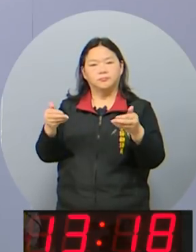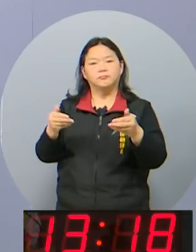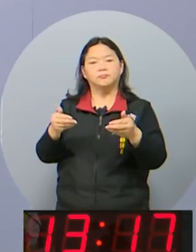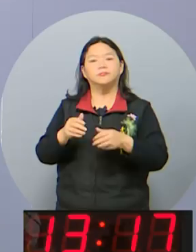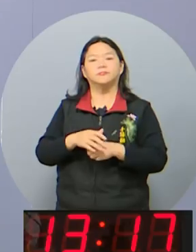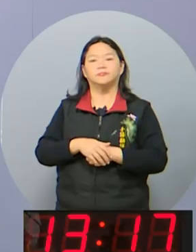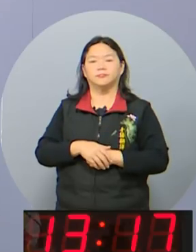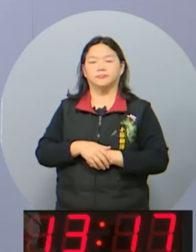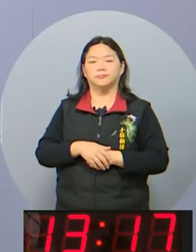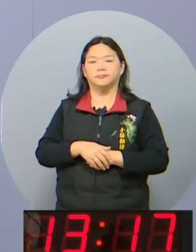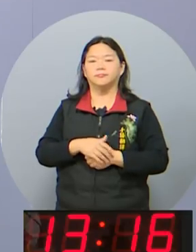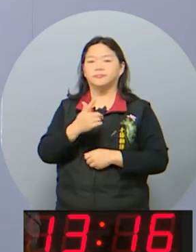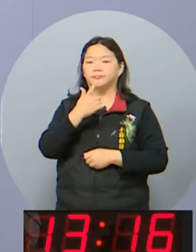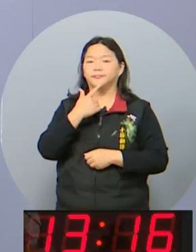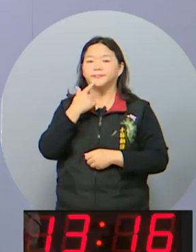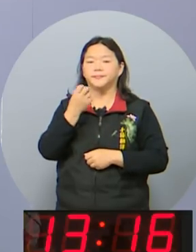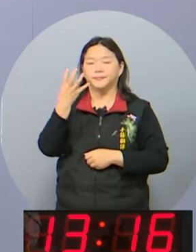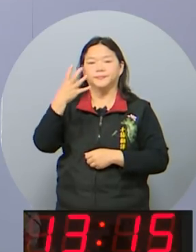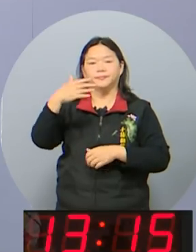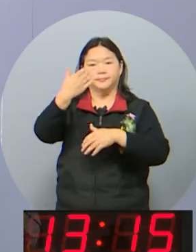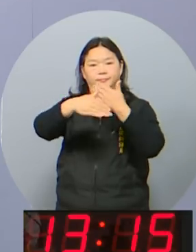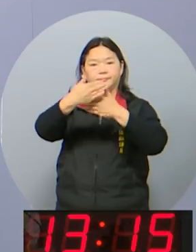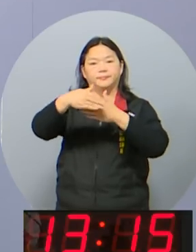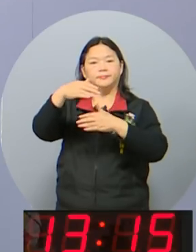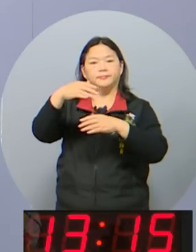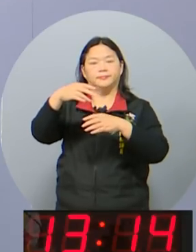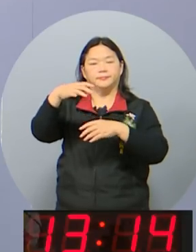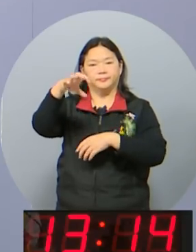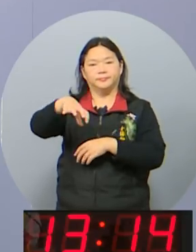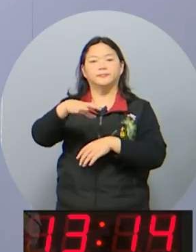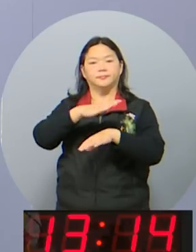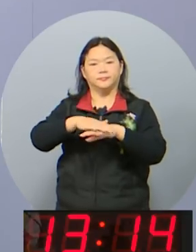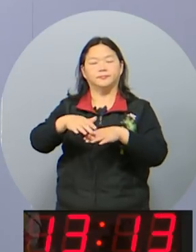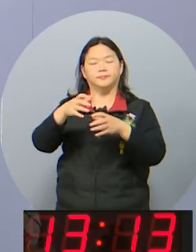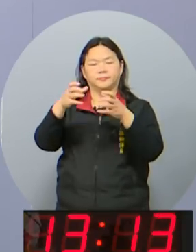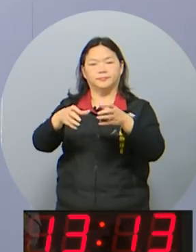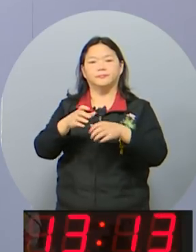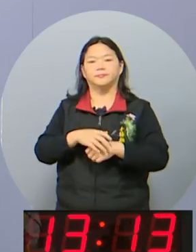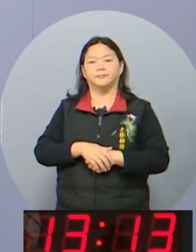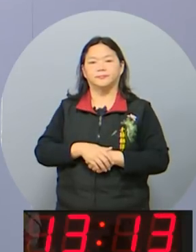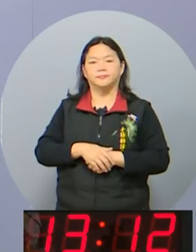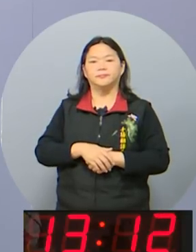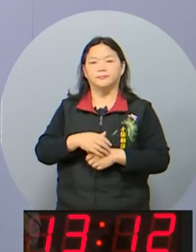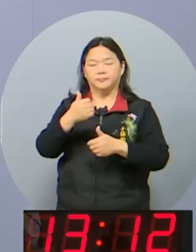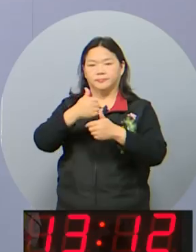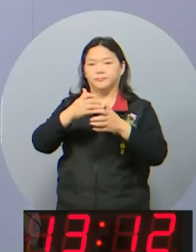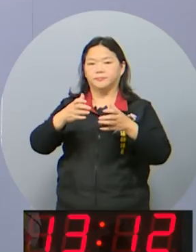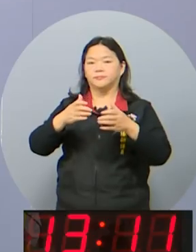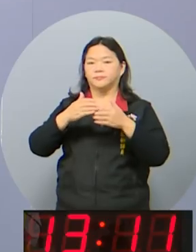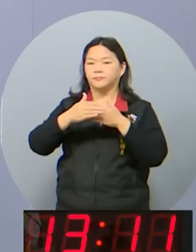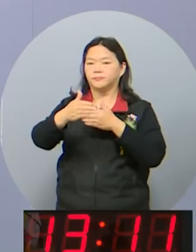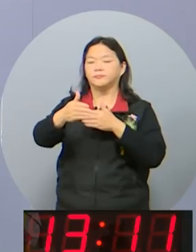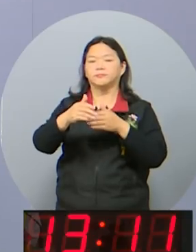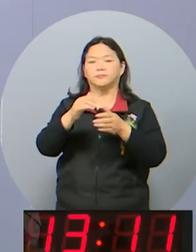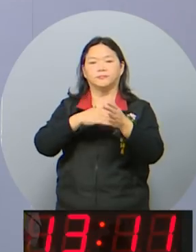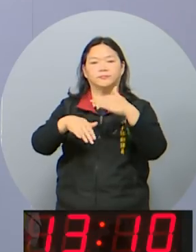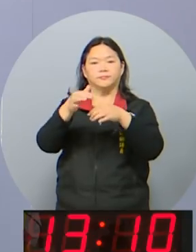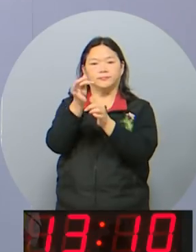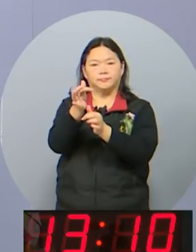会盖，然后美丽华影城会进驻，那新市镇的规划跟建设会越来越完整，会越来越完